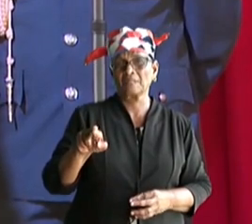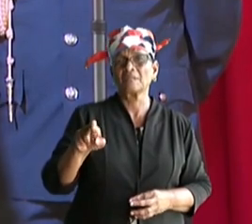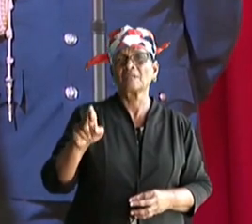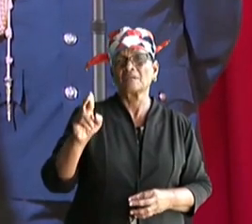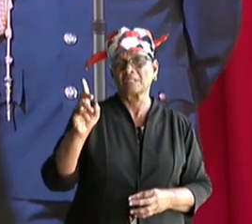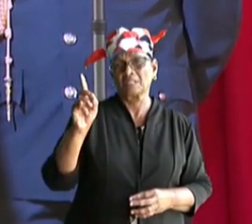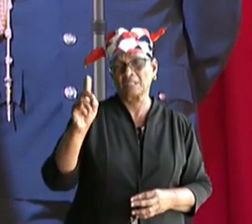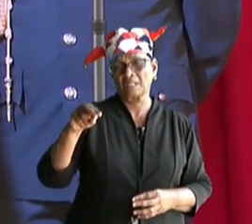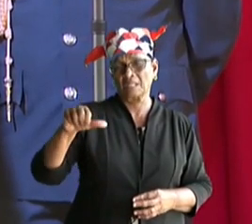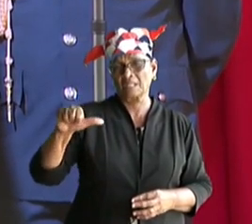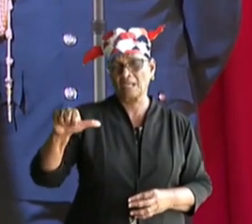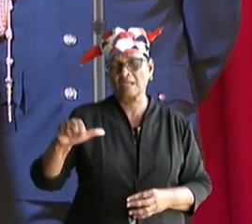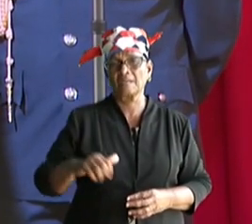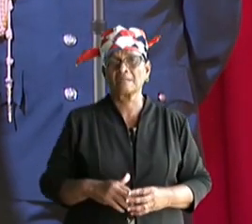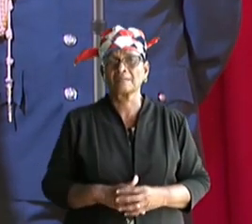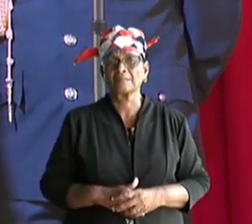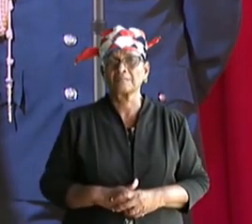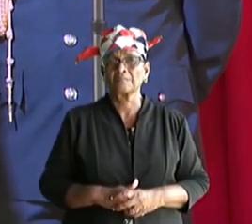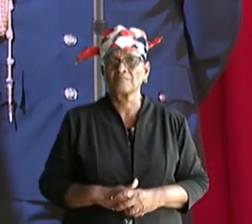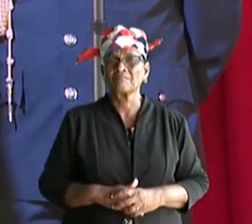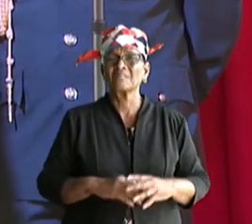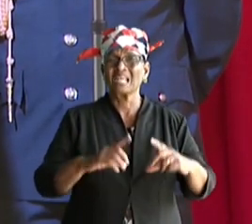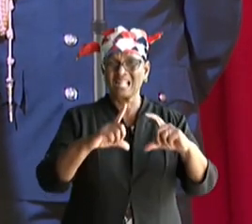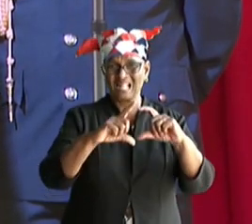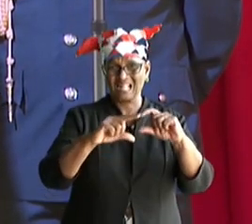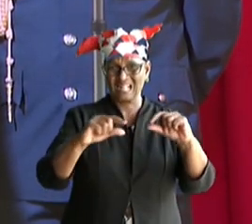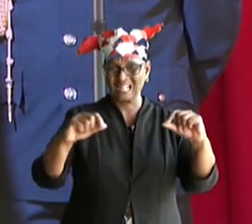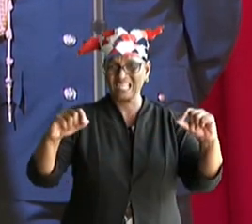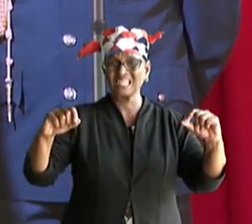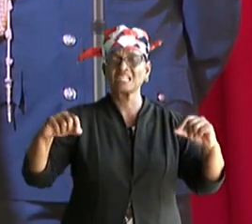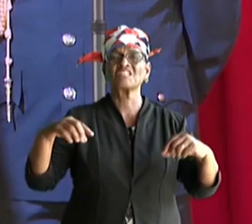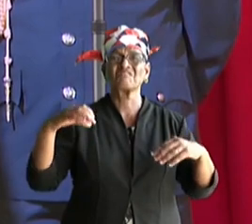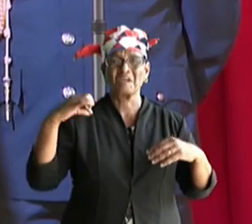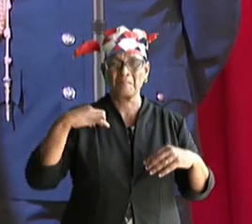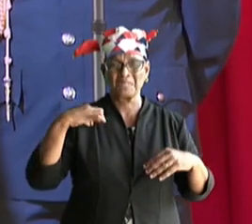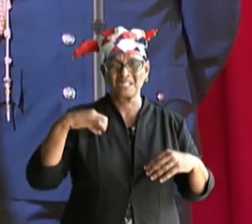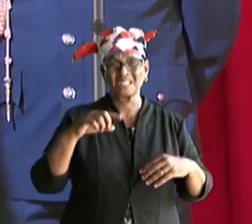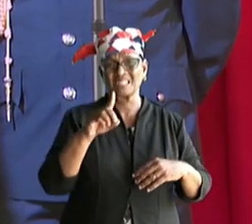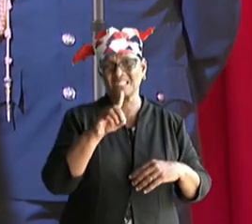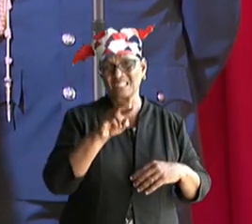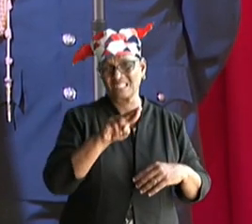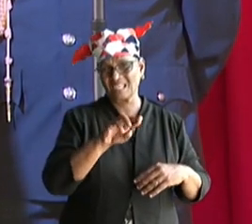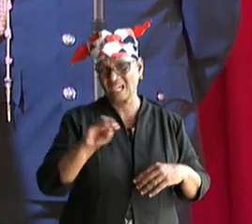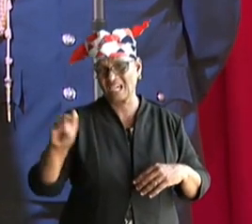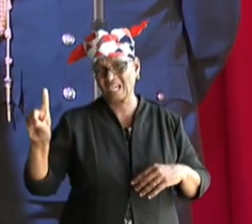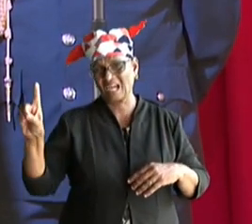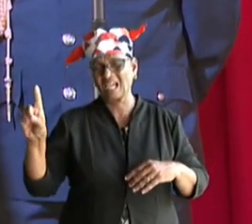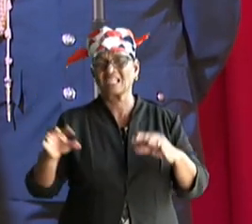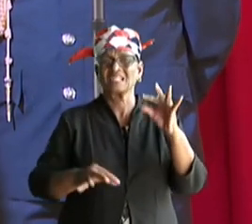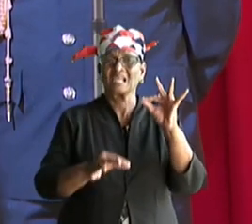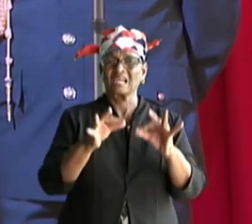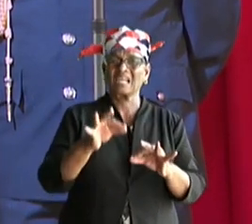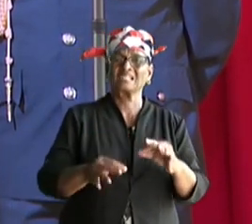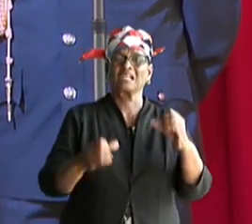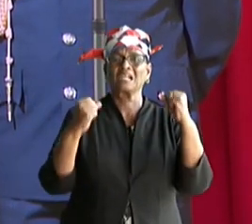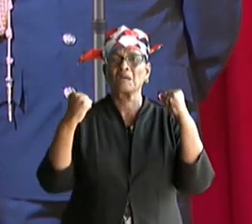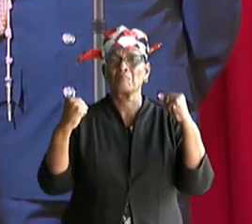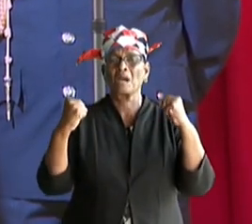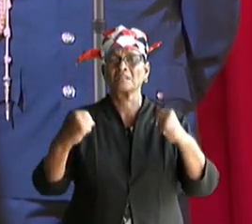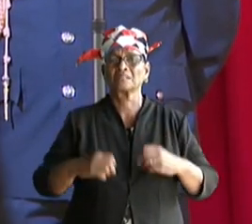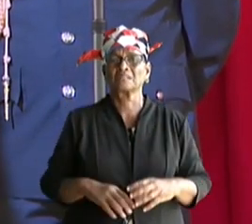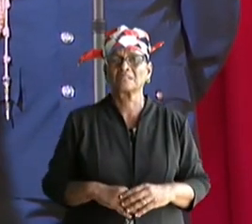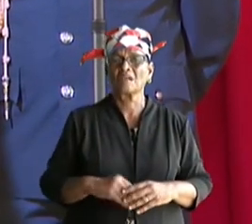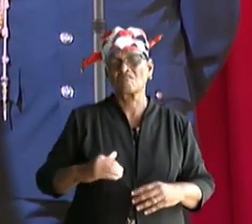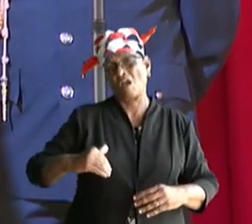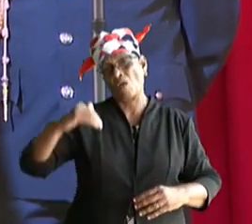en echtgenoten, leden van de Raad van Ministers, leden van de rechterlijke macht, leden van